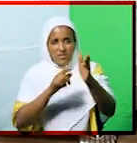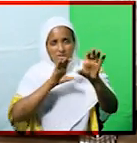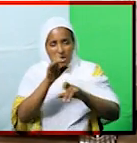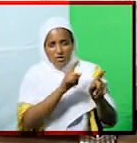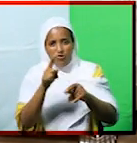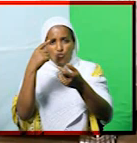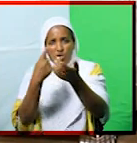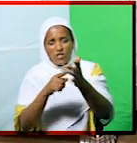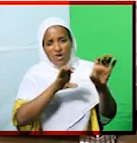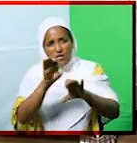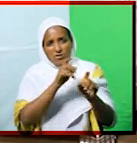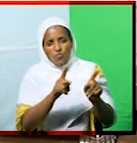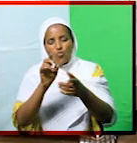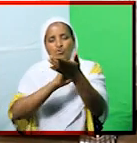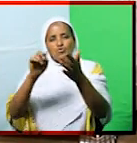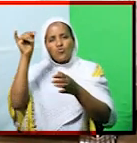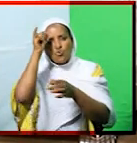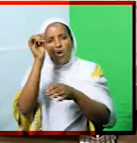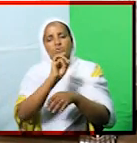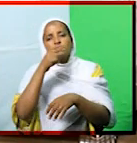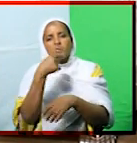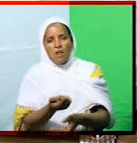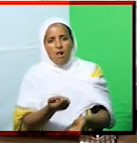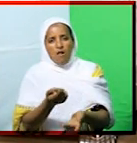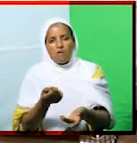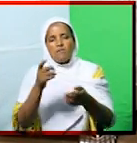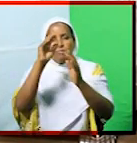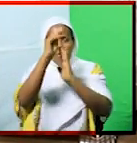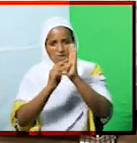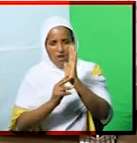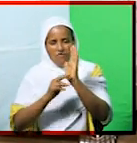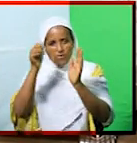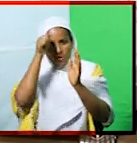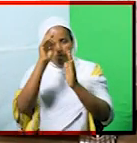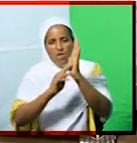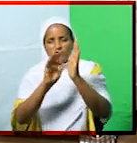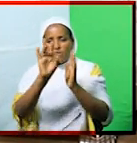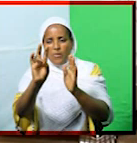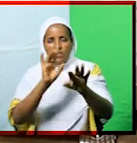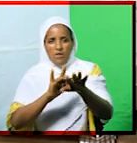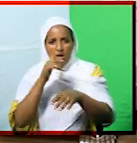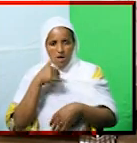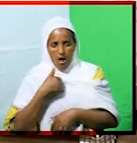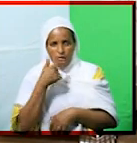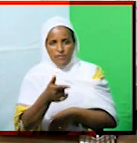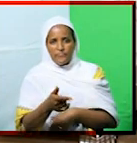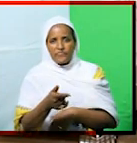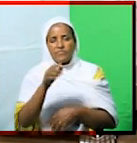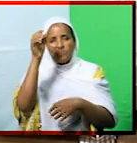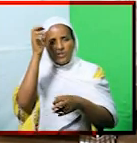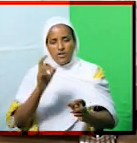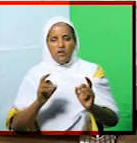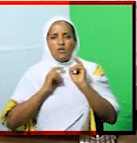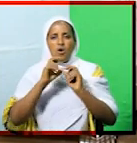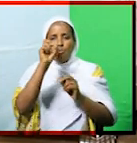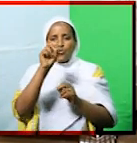ባዶናችን አጠፋ። የካሳው ለራሱ ነው። እንደታረቀን ራሱ ምልክት ሆነን ማለት ይሄንን ሲያደርግ ደግሞ ይሄንን ሲያደርግ